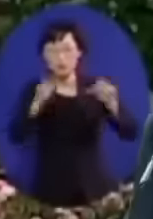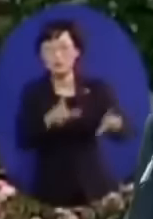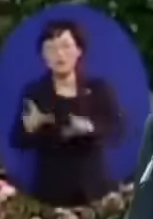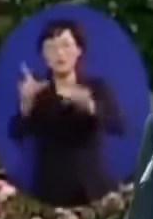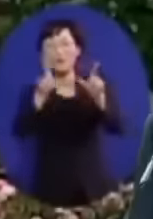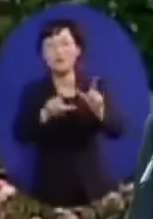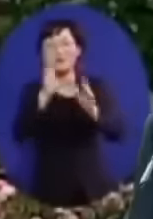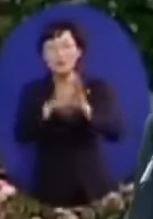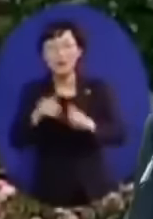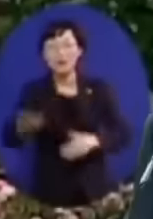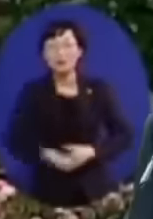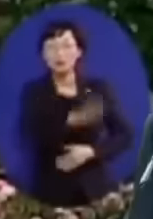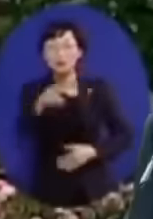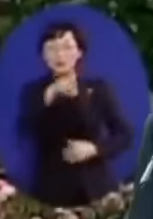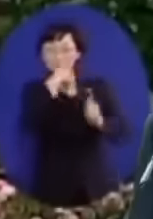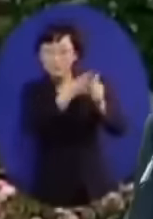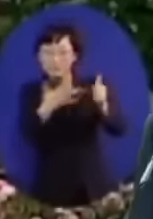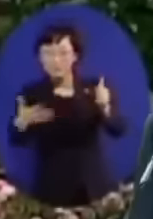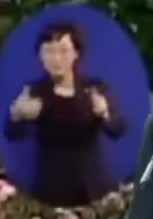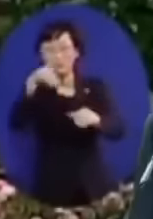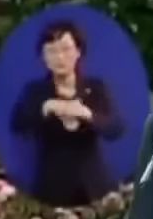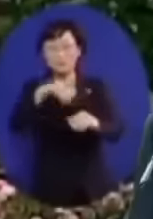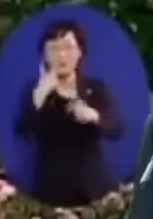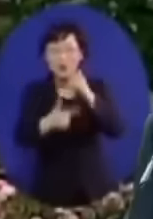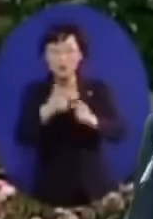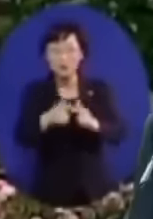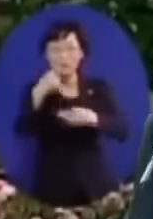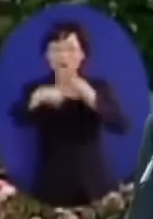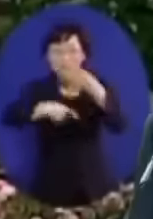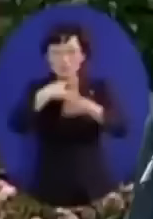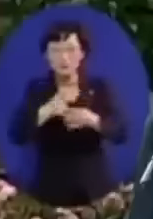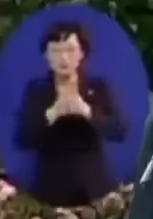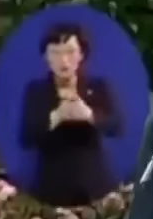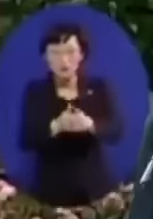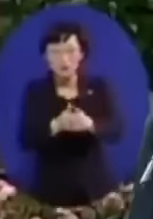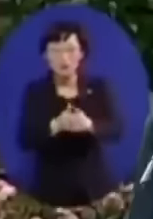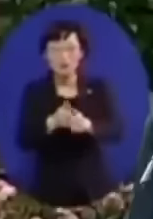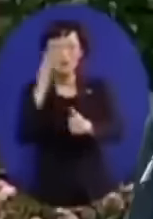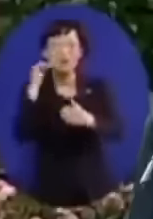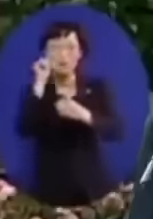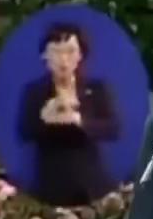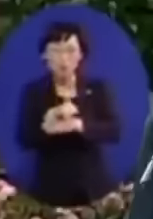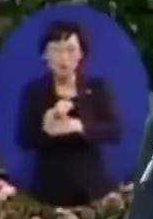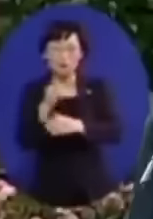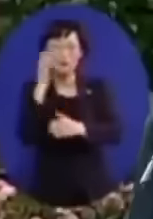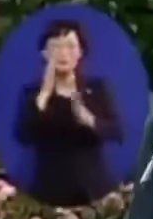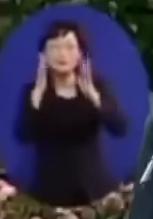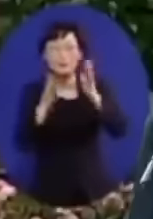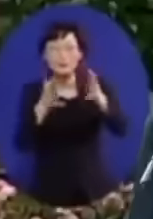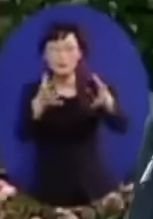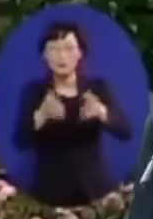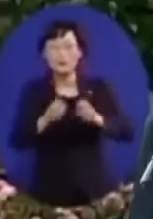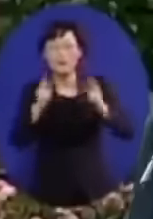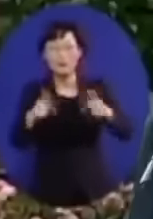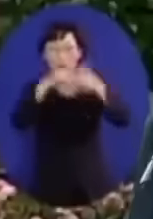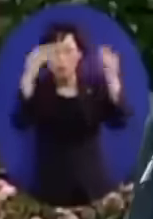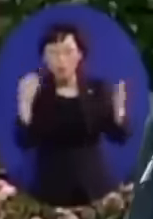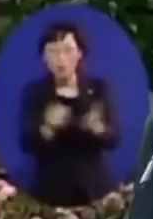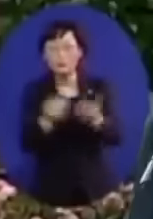우리는 시냇가에 심은 나무가 시절을 쫓아 열매를 맺으며 그 잎사귀가 마르지 아니냐면 봤더니 그 행사가